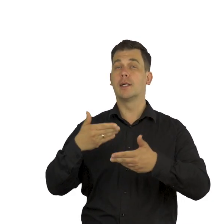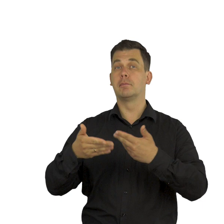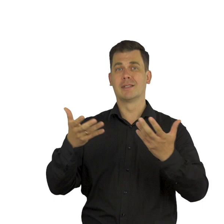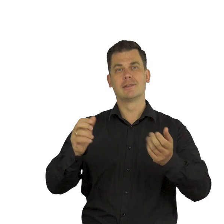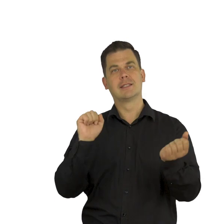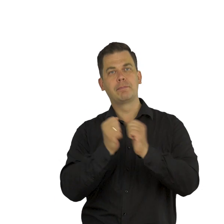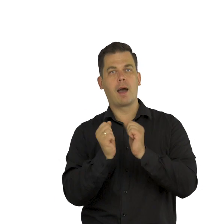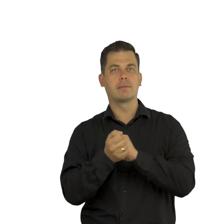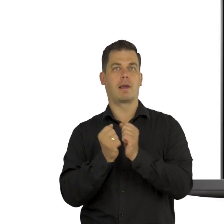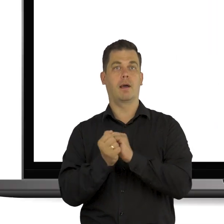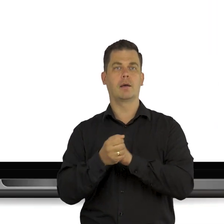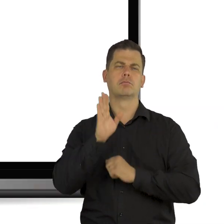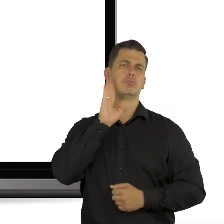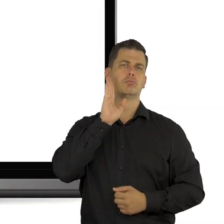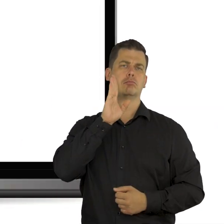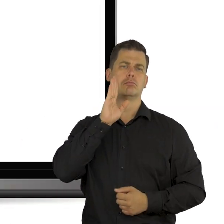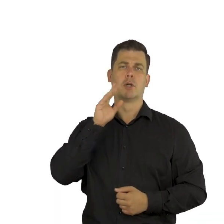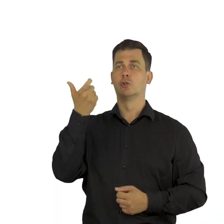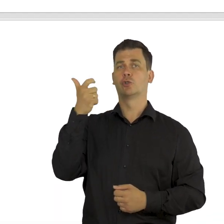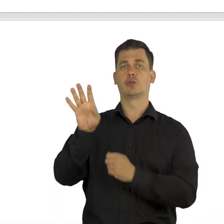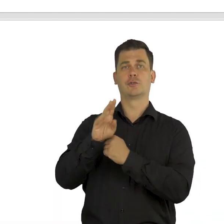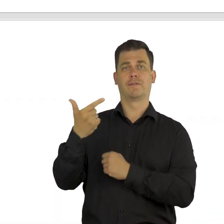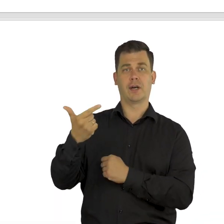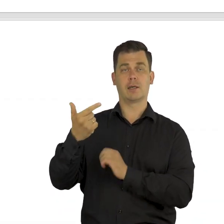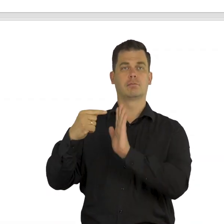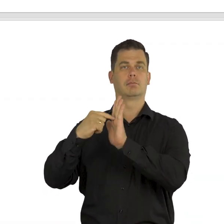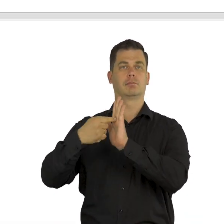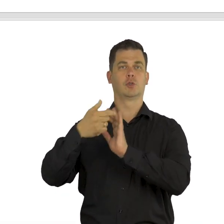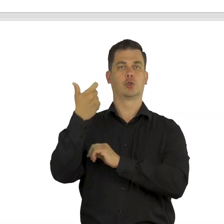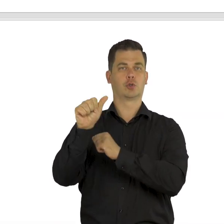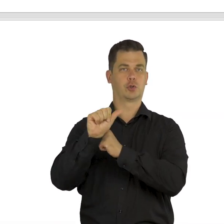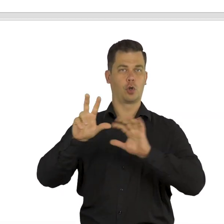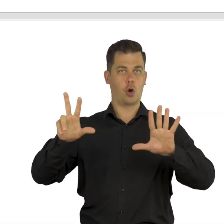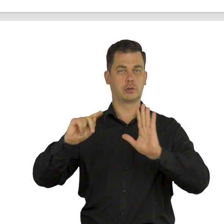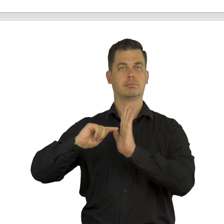Jeśli z czasem będziesz chciał zmienić jakieś ustawienia w routerze, wystarczy, że wejdziesz na stronę